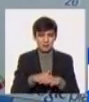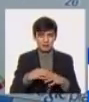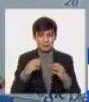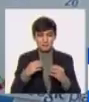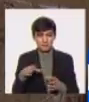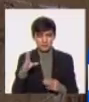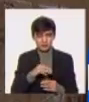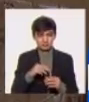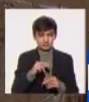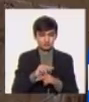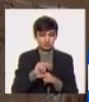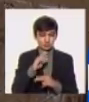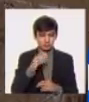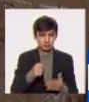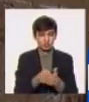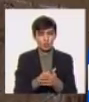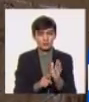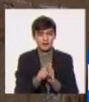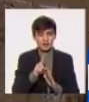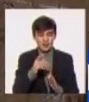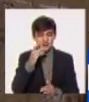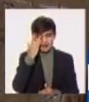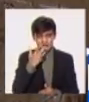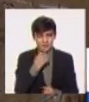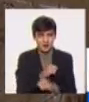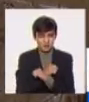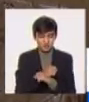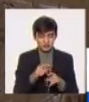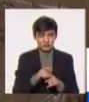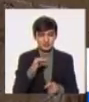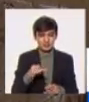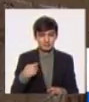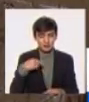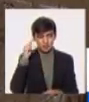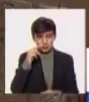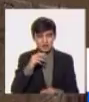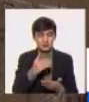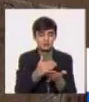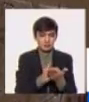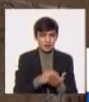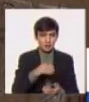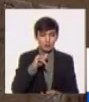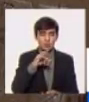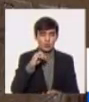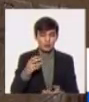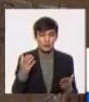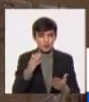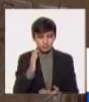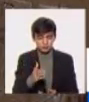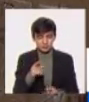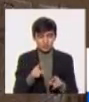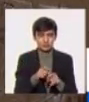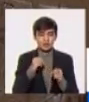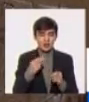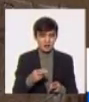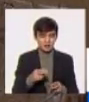каникул. Недавно мы провели пробный классный час с детьми, ознакомили их с расписанием уроков, рассказали, как будет